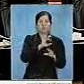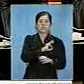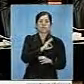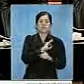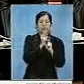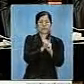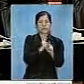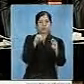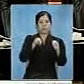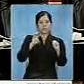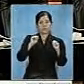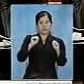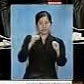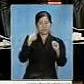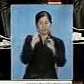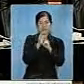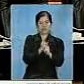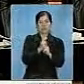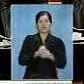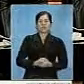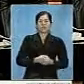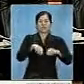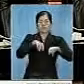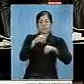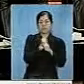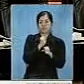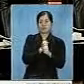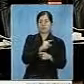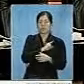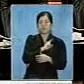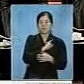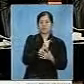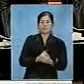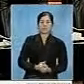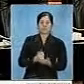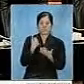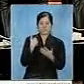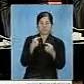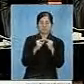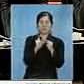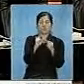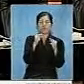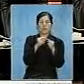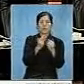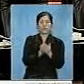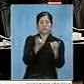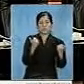40การดำเนินการในส่วนนี้มีความคืบหน้าน้อยมีสมาชิกอยู่เพียงจำ